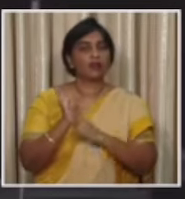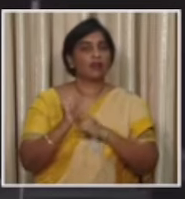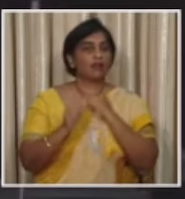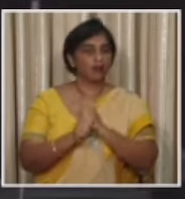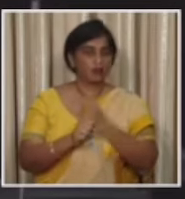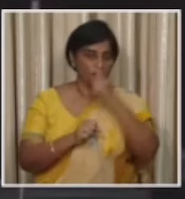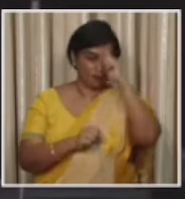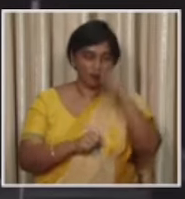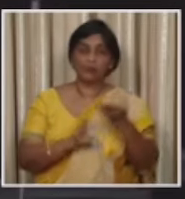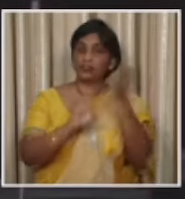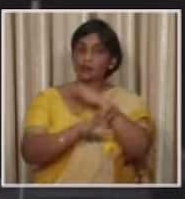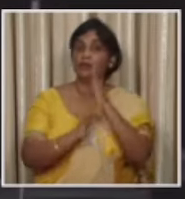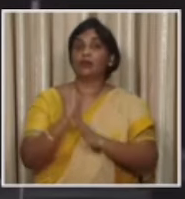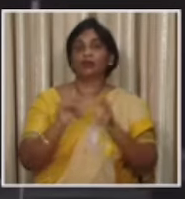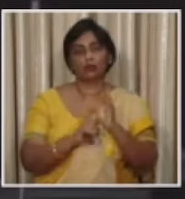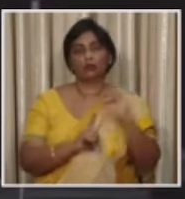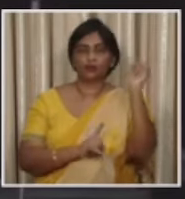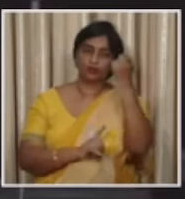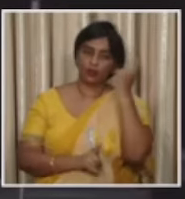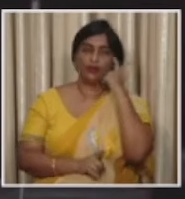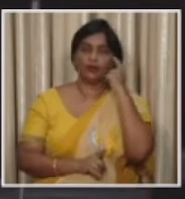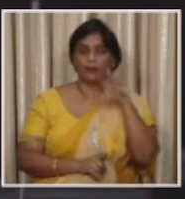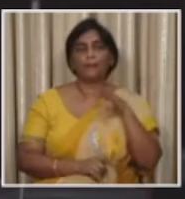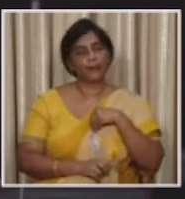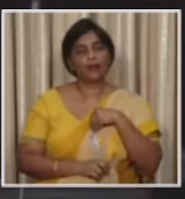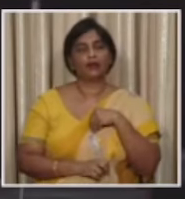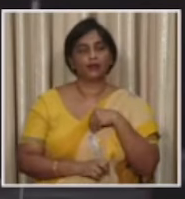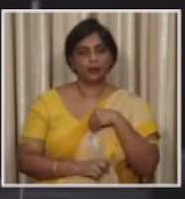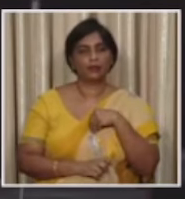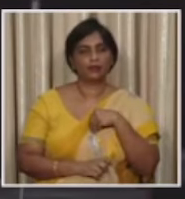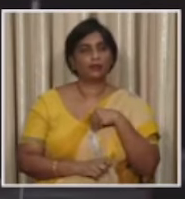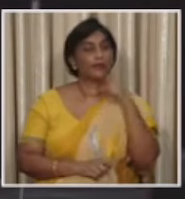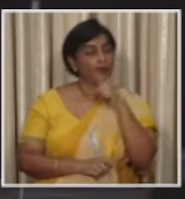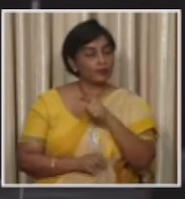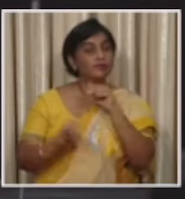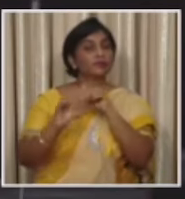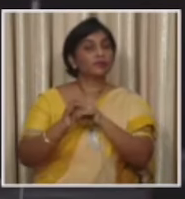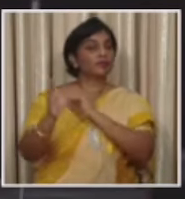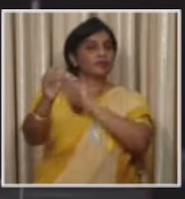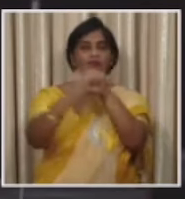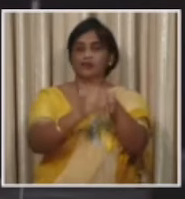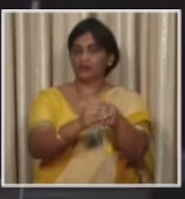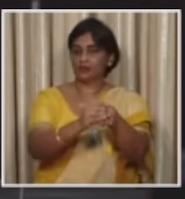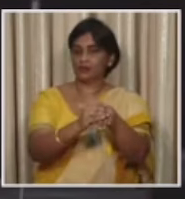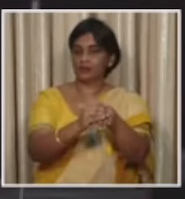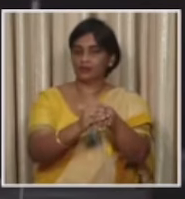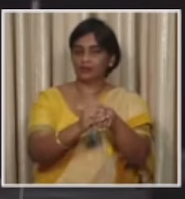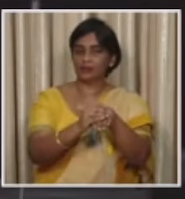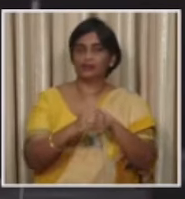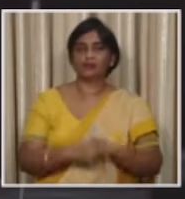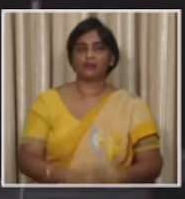ගොඩහේව මන්ත්‍රීතුමා. එවකට ඇමතිතුමා ඒක රහසක් නෙවෙයි, අපි ඔක්කොම පිළිගන්නවා. එතකොට එතුමාත් ගිහිල්ලා දැන්